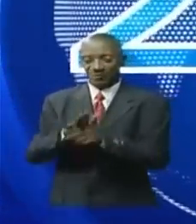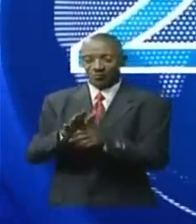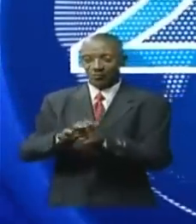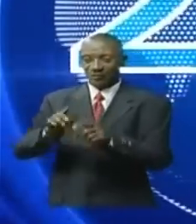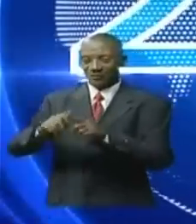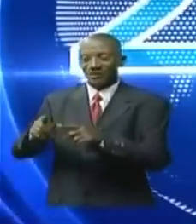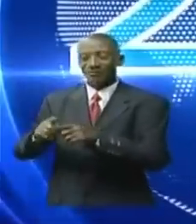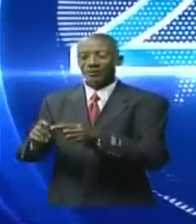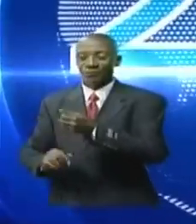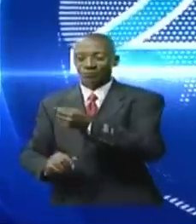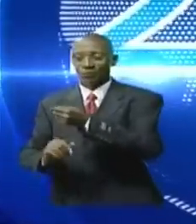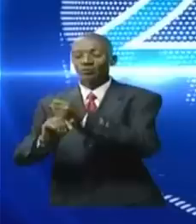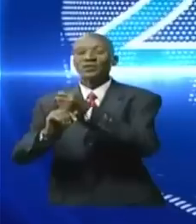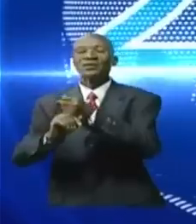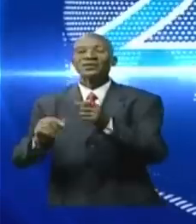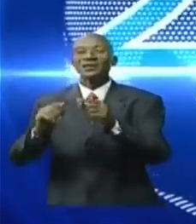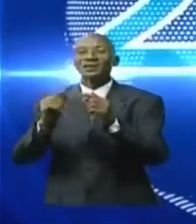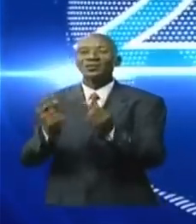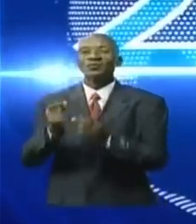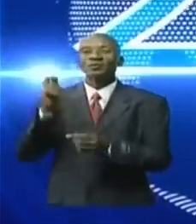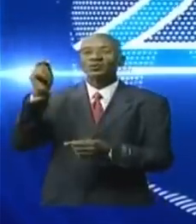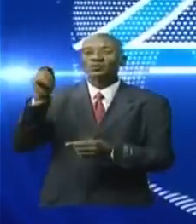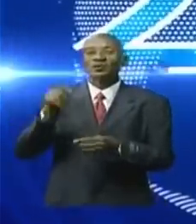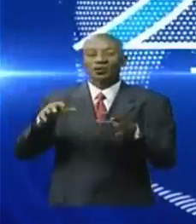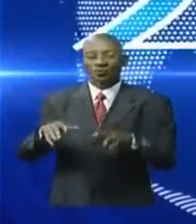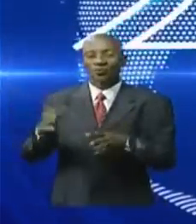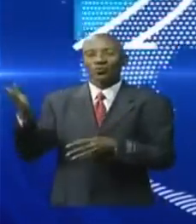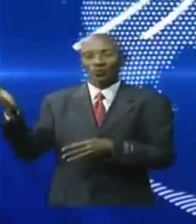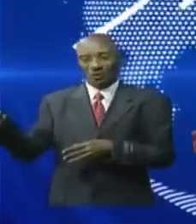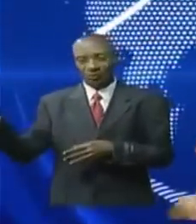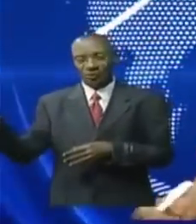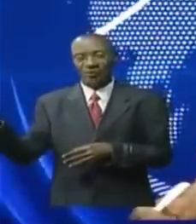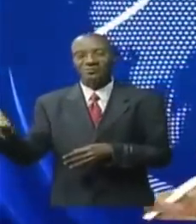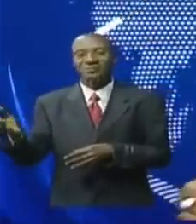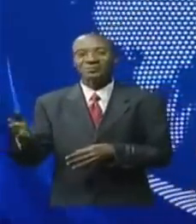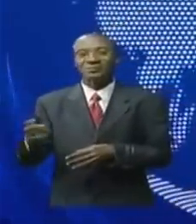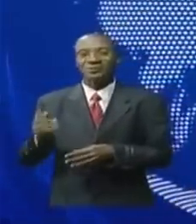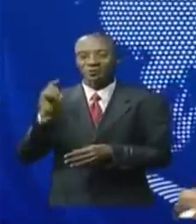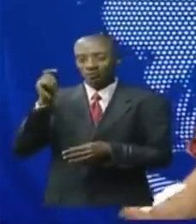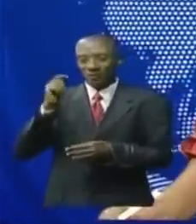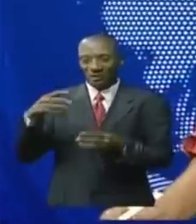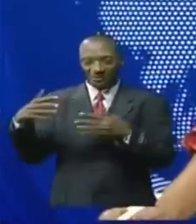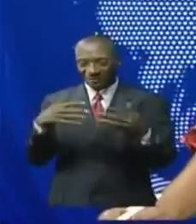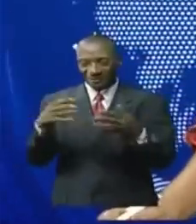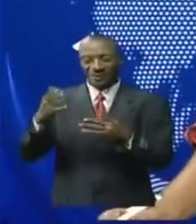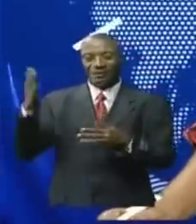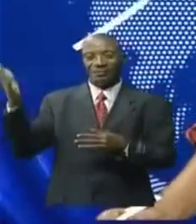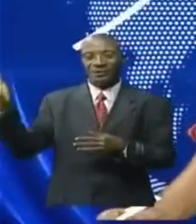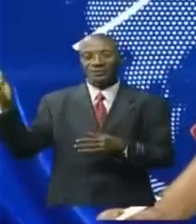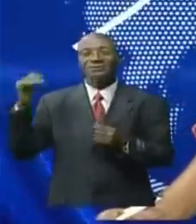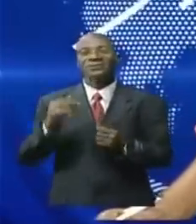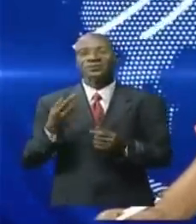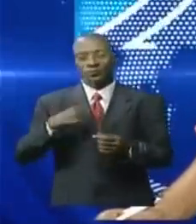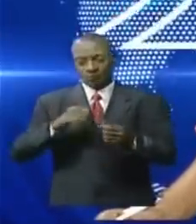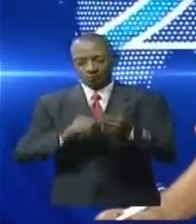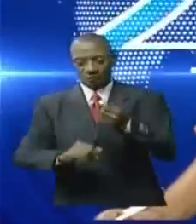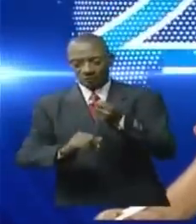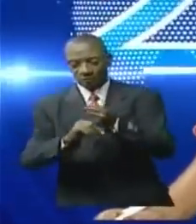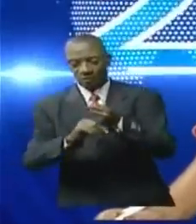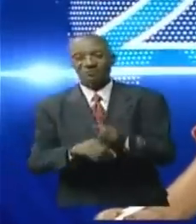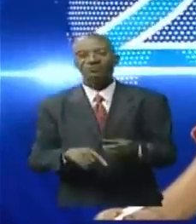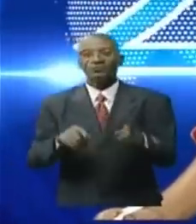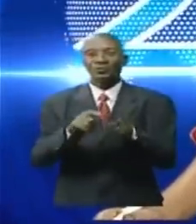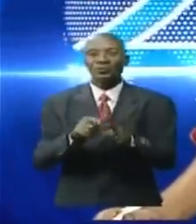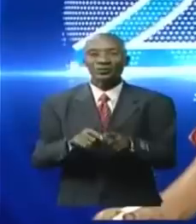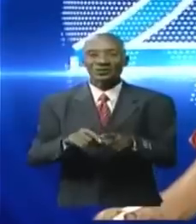de l'Afrique de l'Est sur le commandement justement et la constitution de la nouvelle force. Le chef de l'État